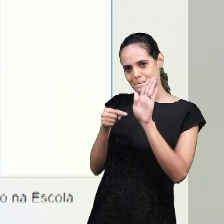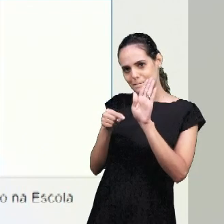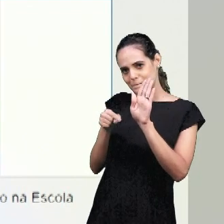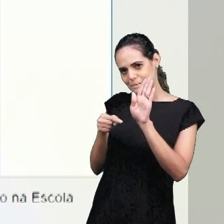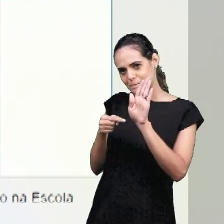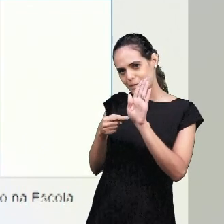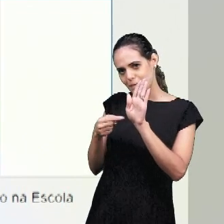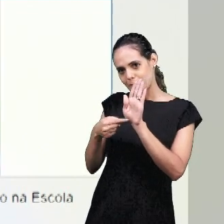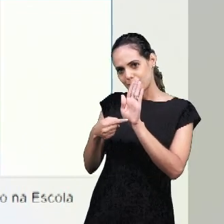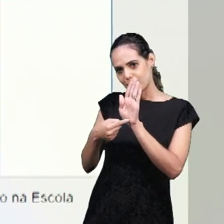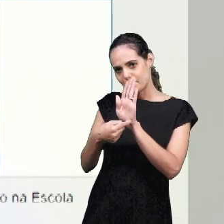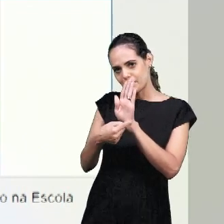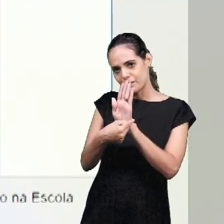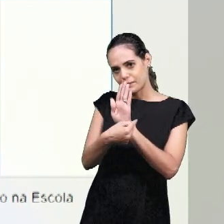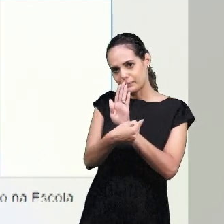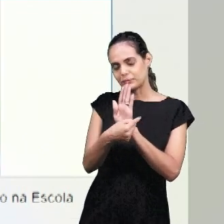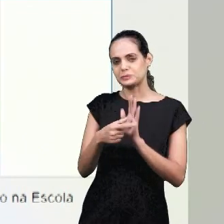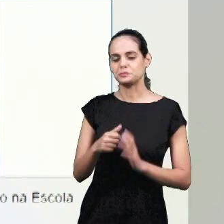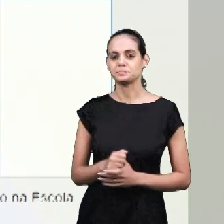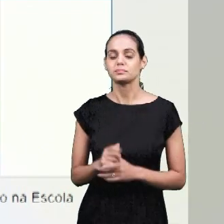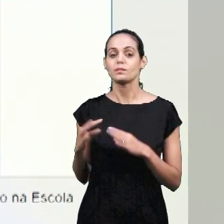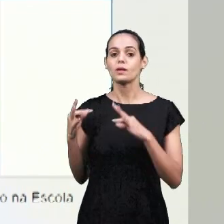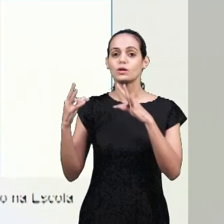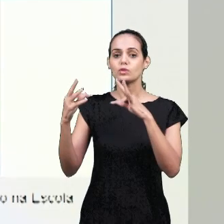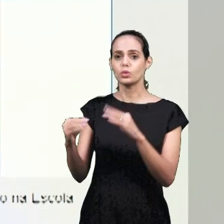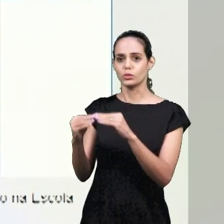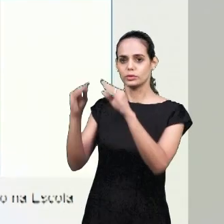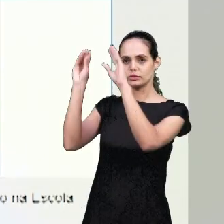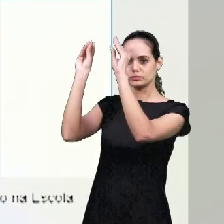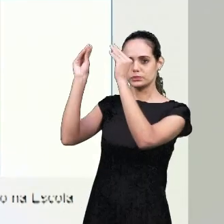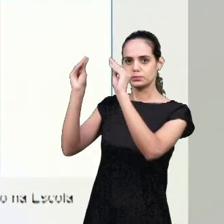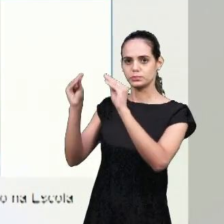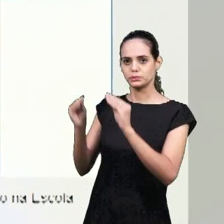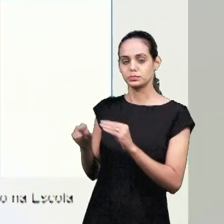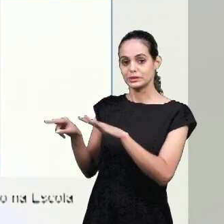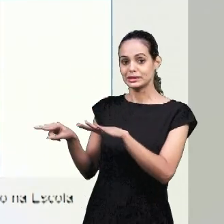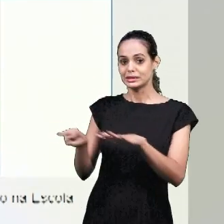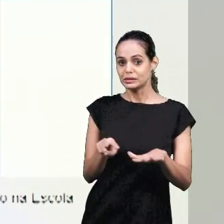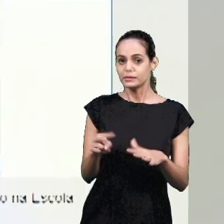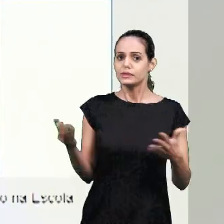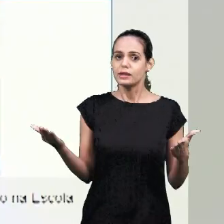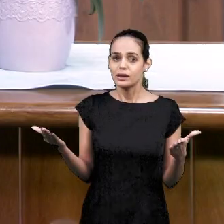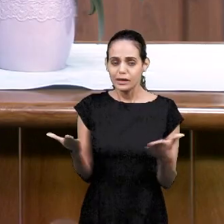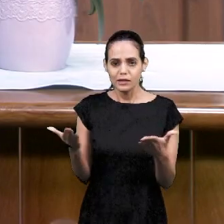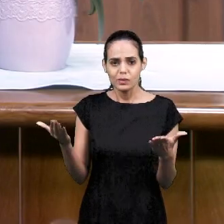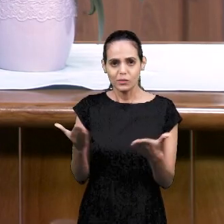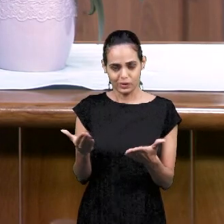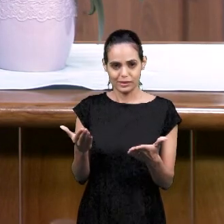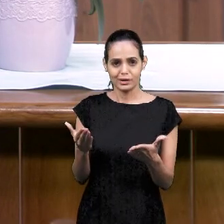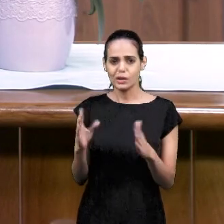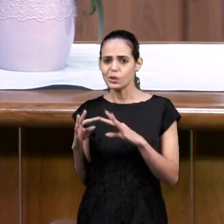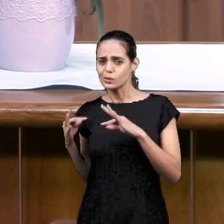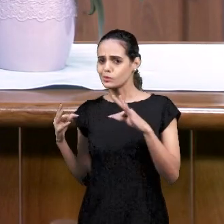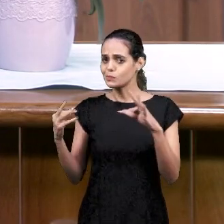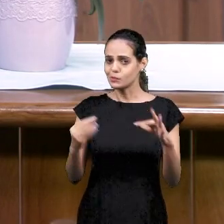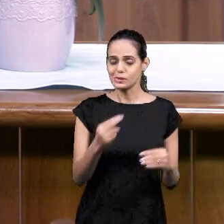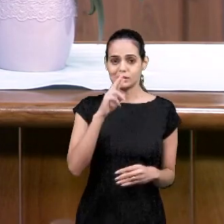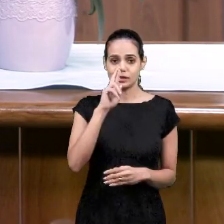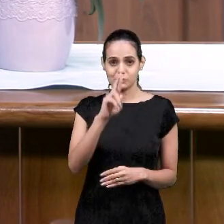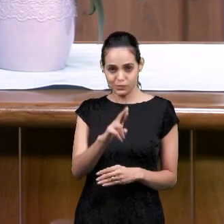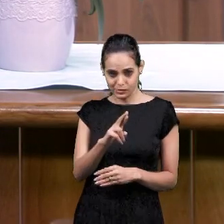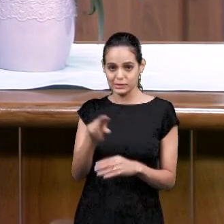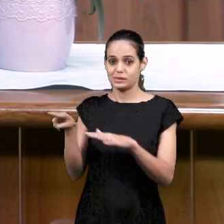vais expliquer pourquoi. Tous ceux qui sont là sont de cette semaine. Vous pouvez assister